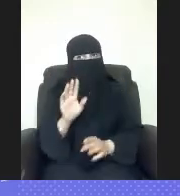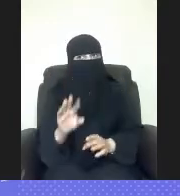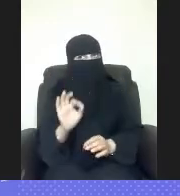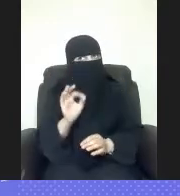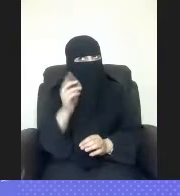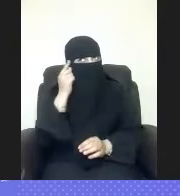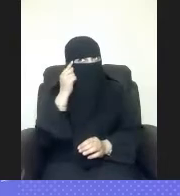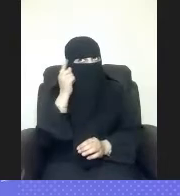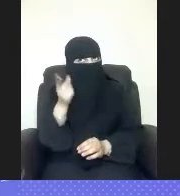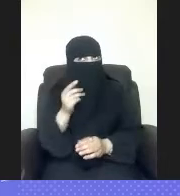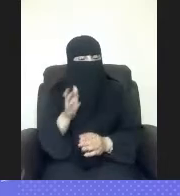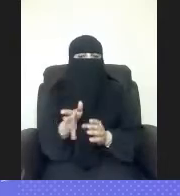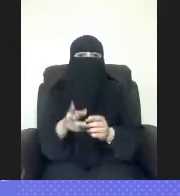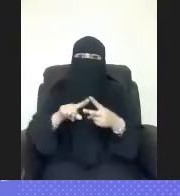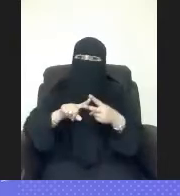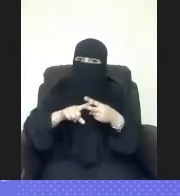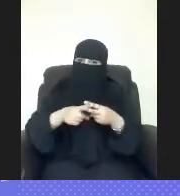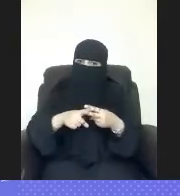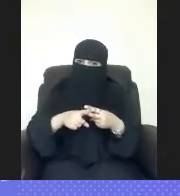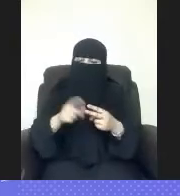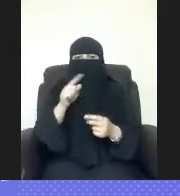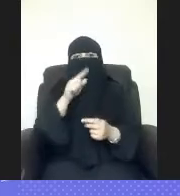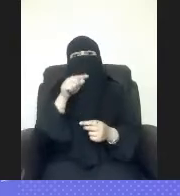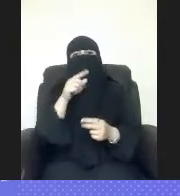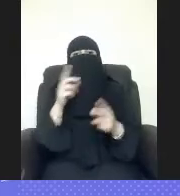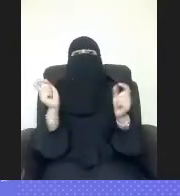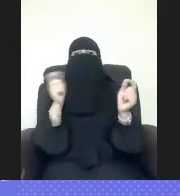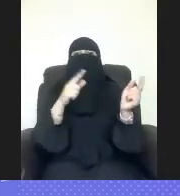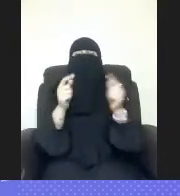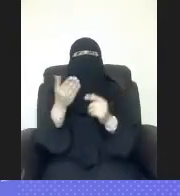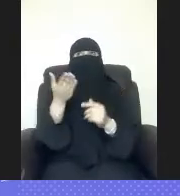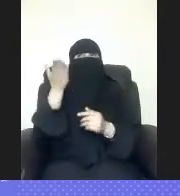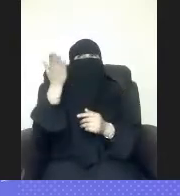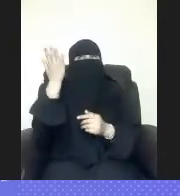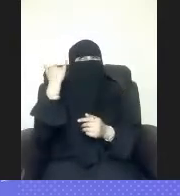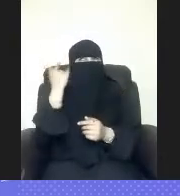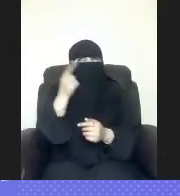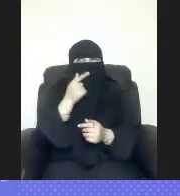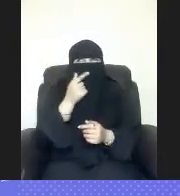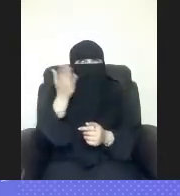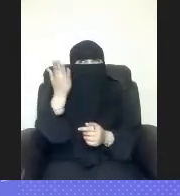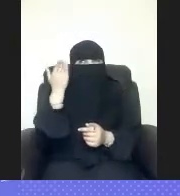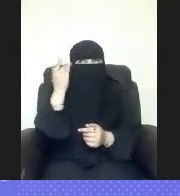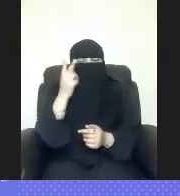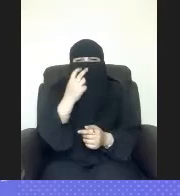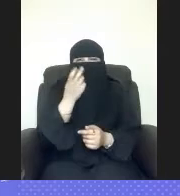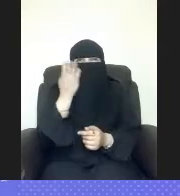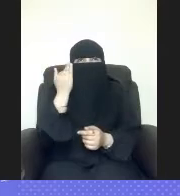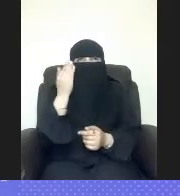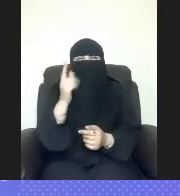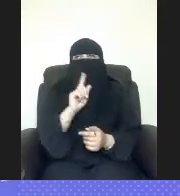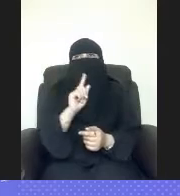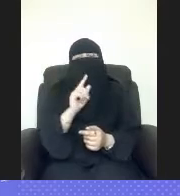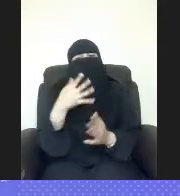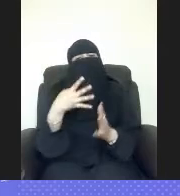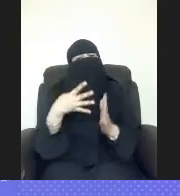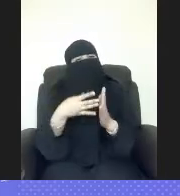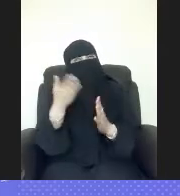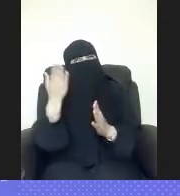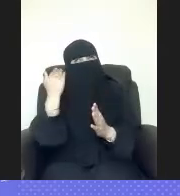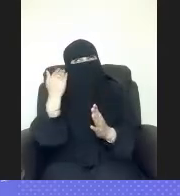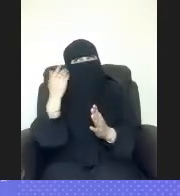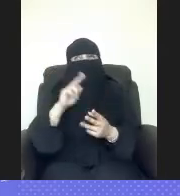بالأمر الصعب كما كان سابقا، فقد تحولت كثير من الجامعات حول العالم من الأسلوب